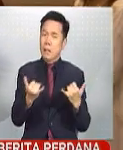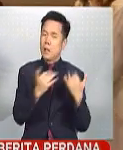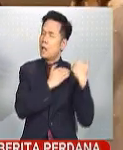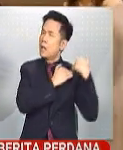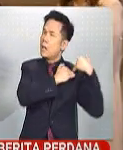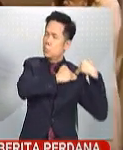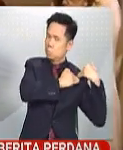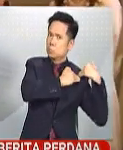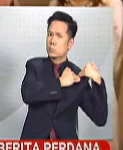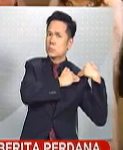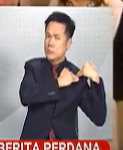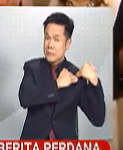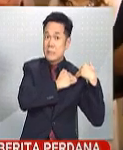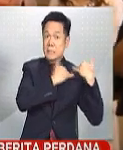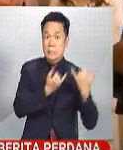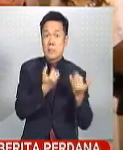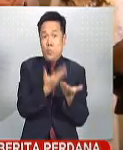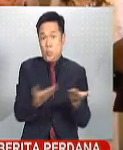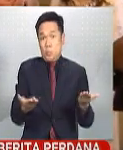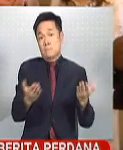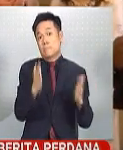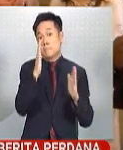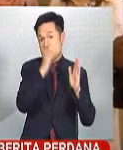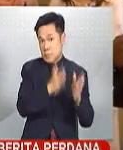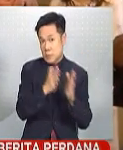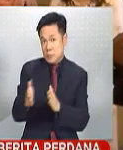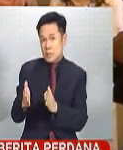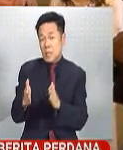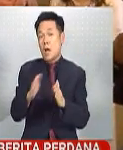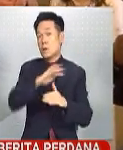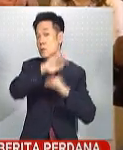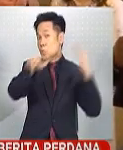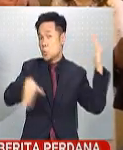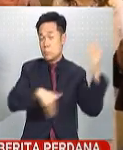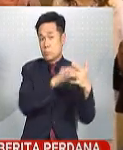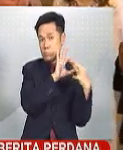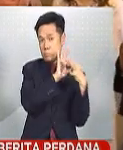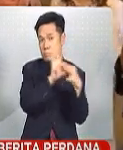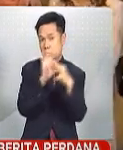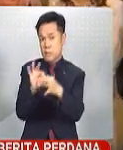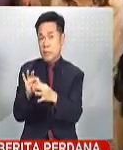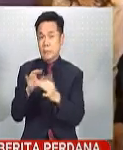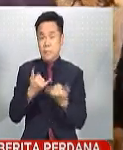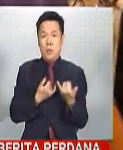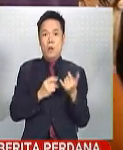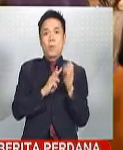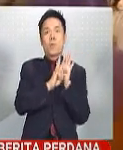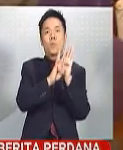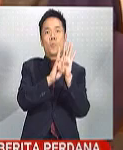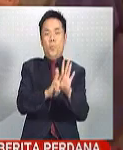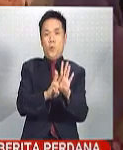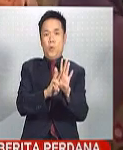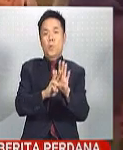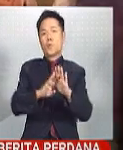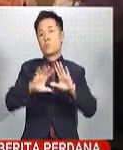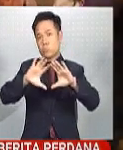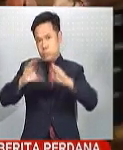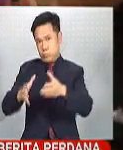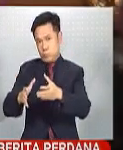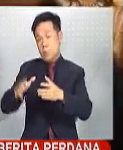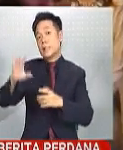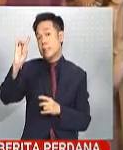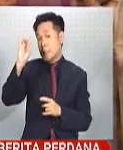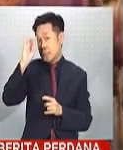di sektor semua manusia tetapi di semua sektor, dan memandangkan saya telah menjadi wakil tunggal masyarakat India di